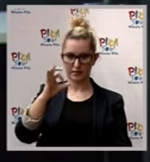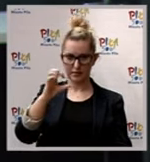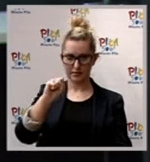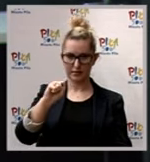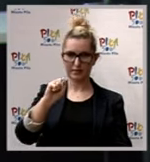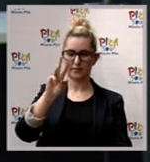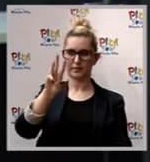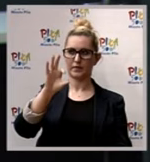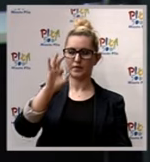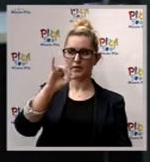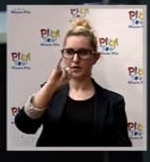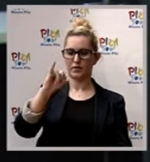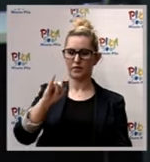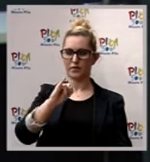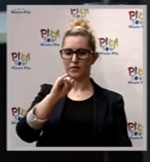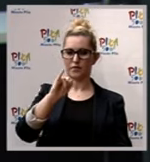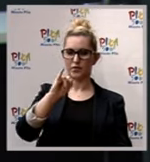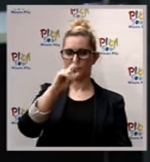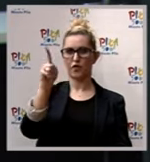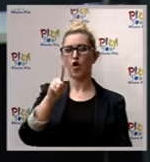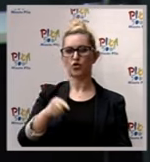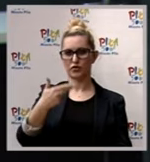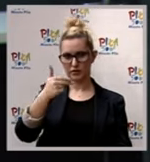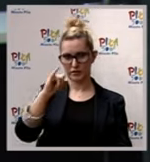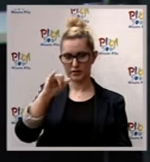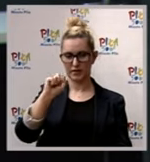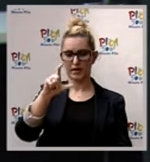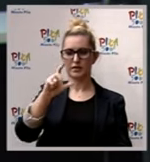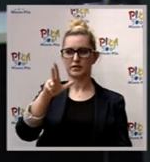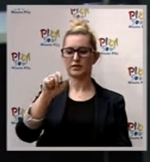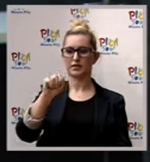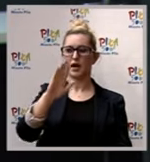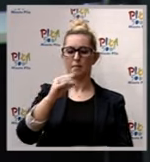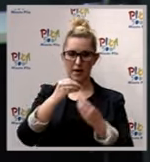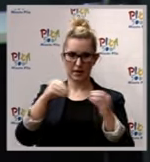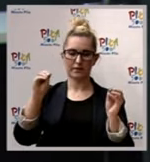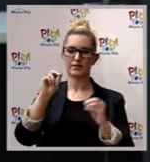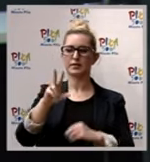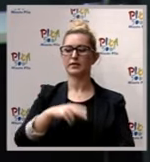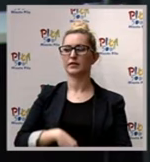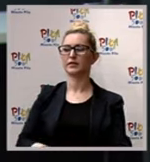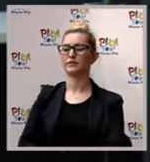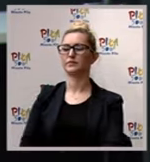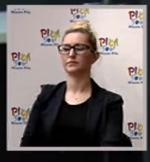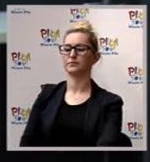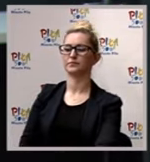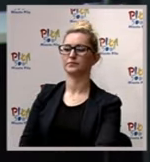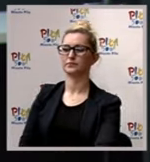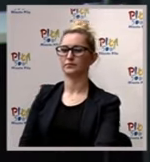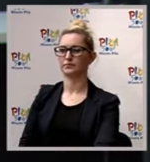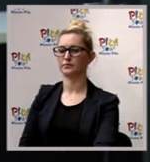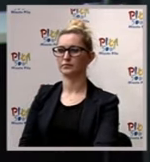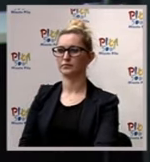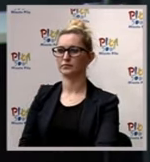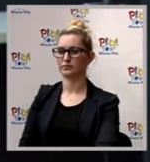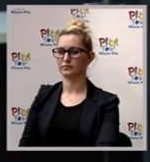że kandydatka Monika Teresa Woźniacka uzyskała więcej głosów za wyborem niż przeciw wyborowi i została wybrana